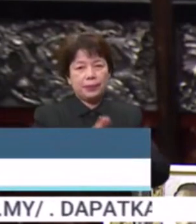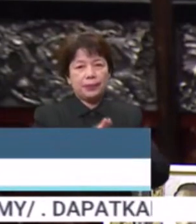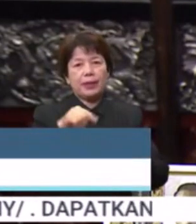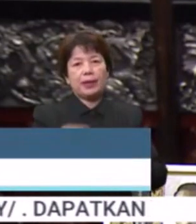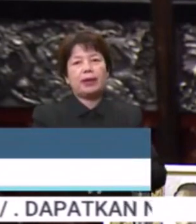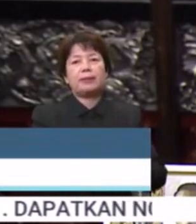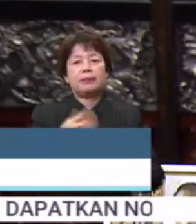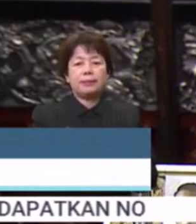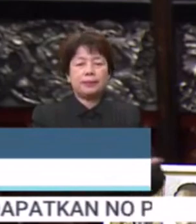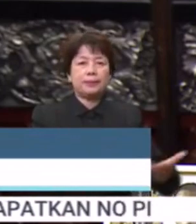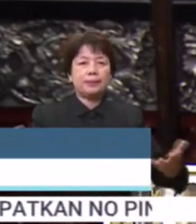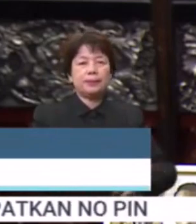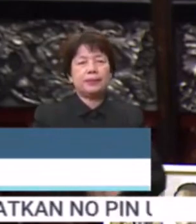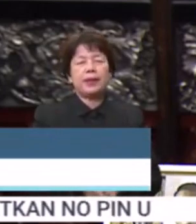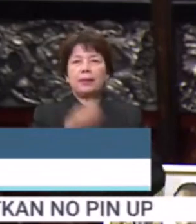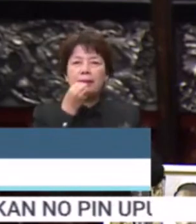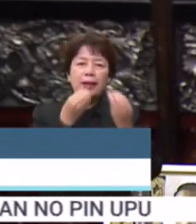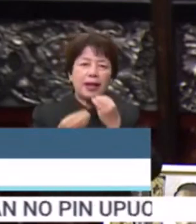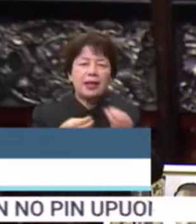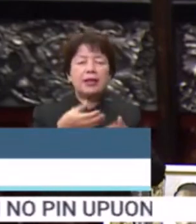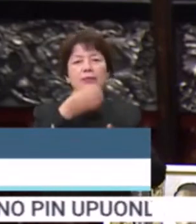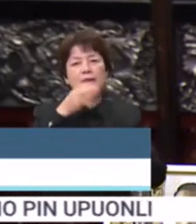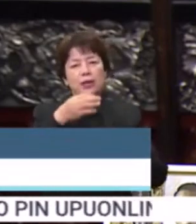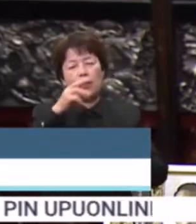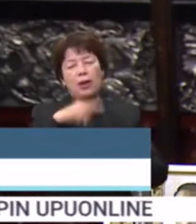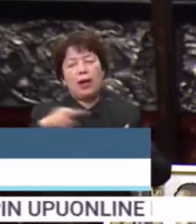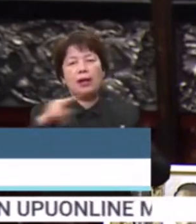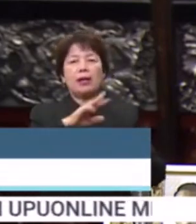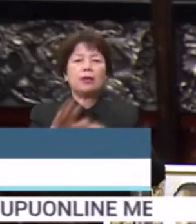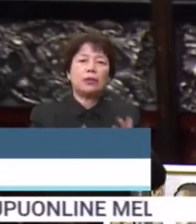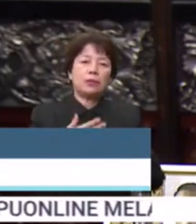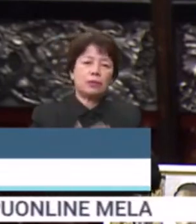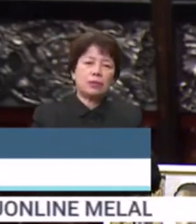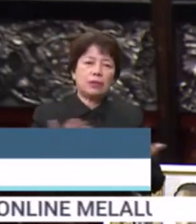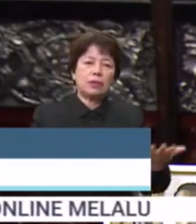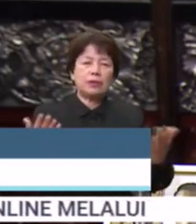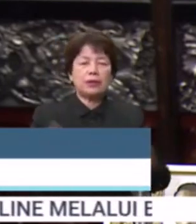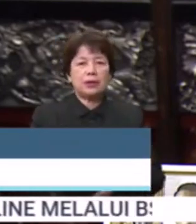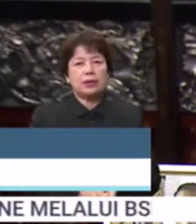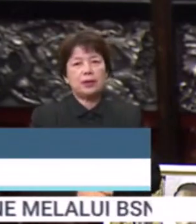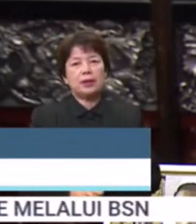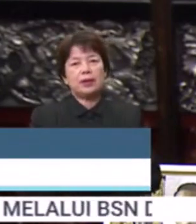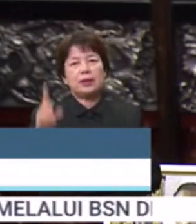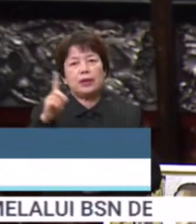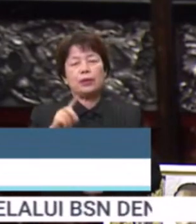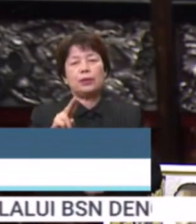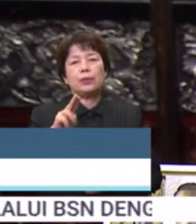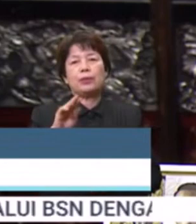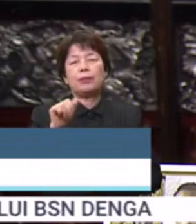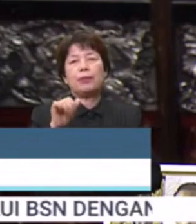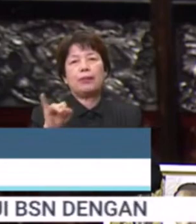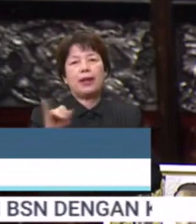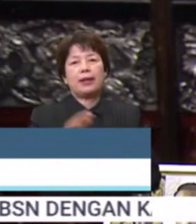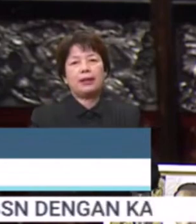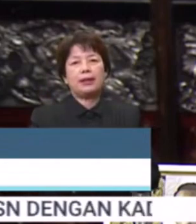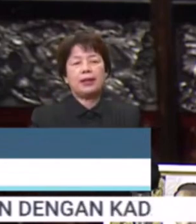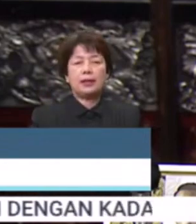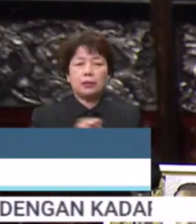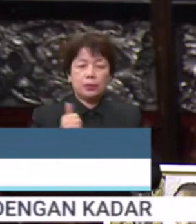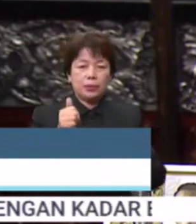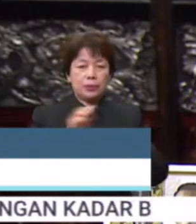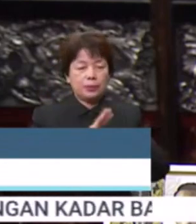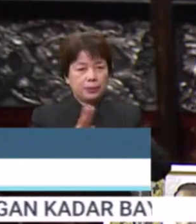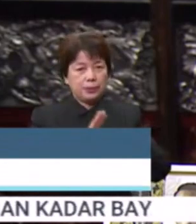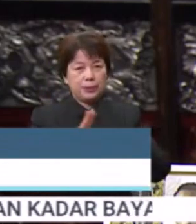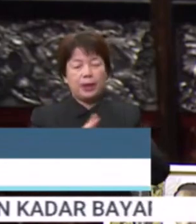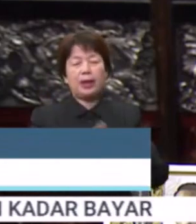produk ee makanan dan minuman halal ini ke gal food di Dubai sebanyak 10 Usahawan dan